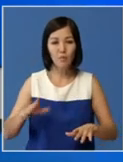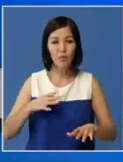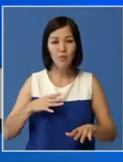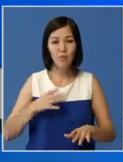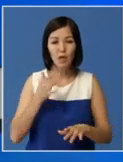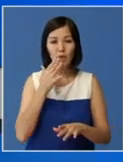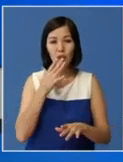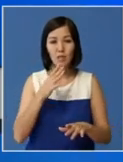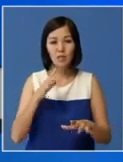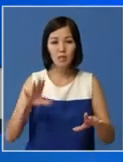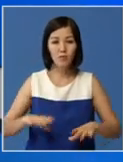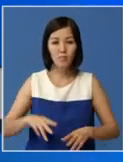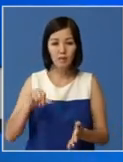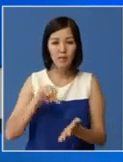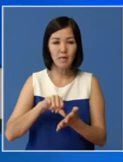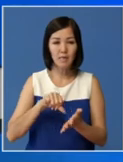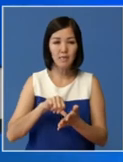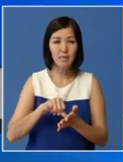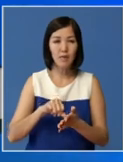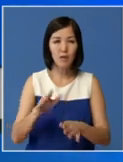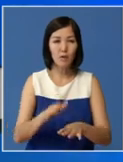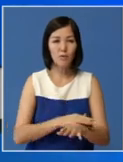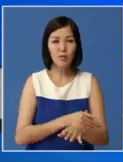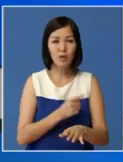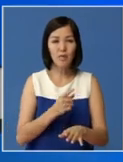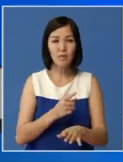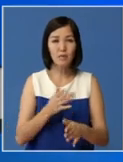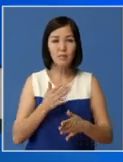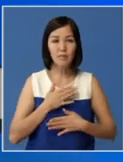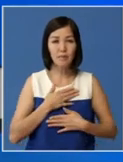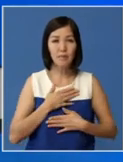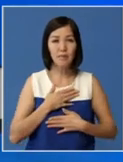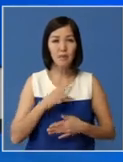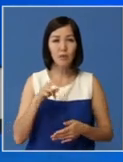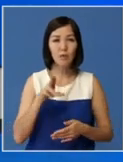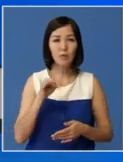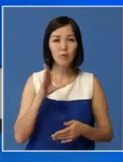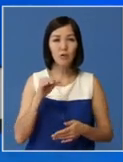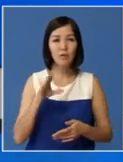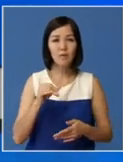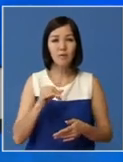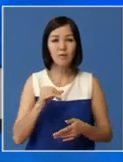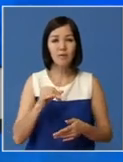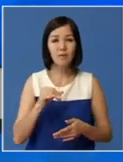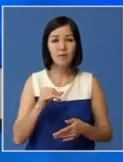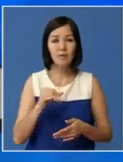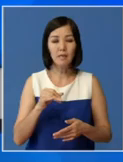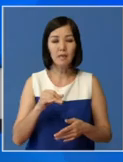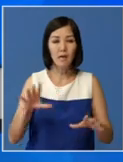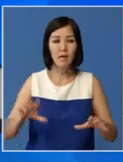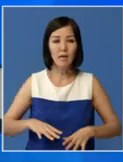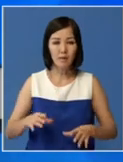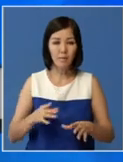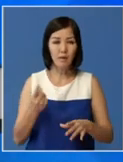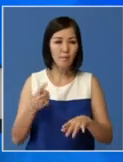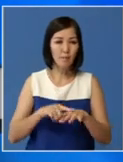сәйгүліктер қатысты. Тұлпардың тұлпары шыдайтын ұзақ қашықтықта жерлесіміз Рүстем Досжановтың арғымағы мәреге бірінші болып жетті.